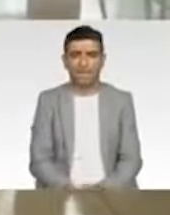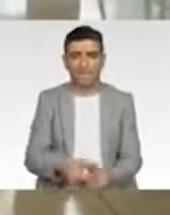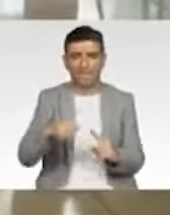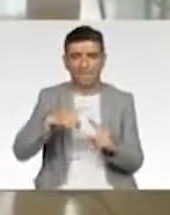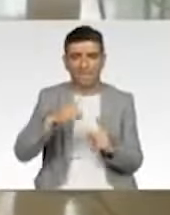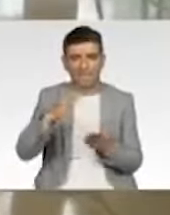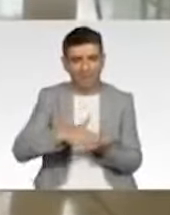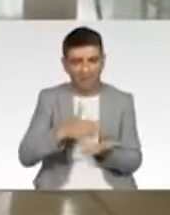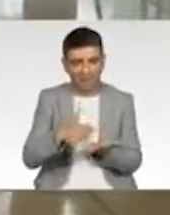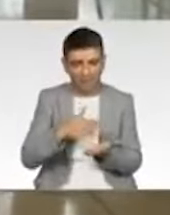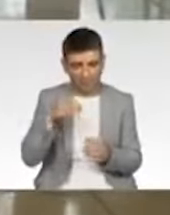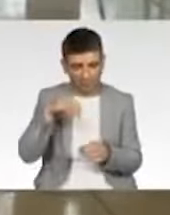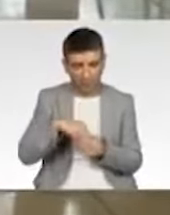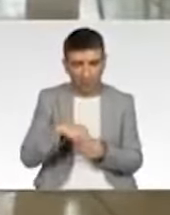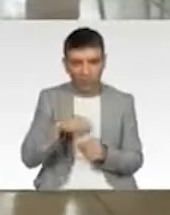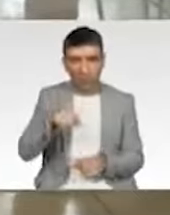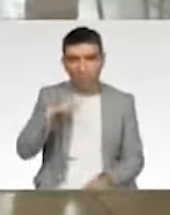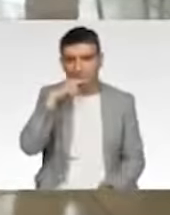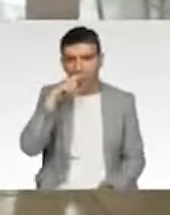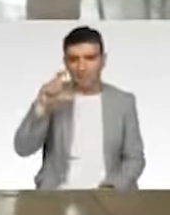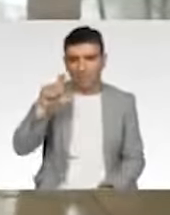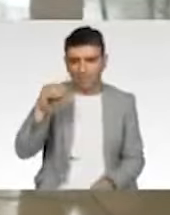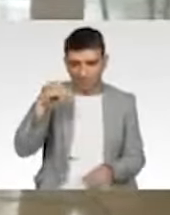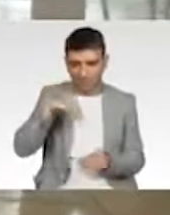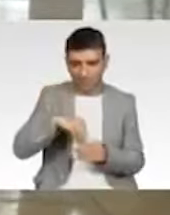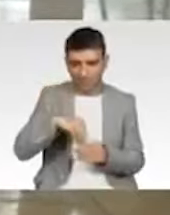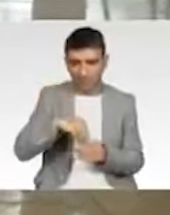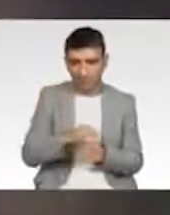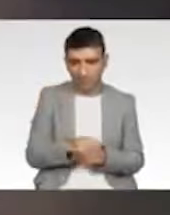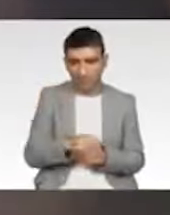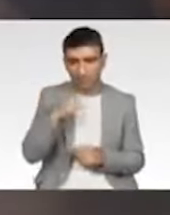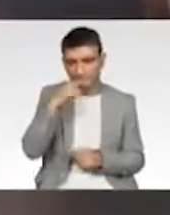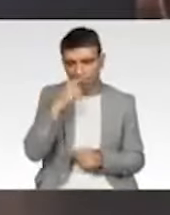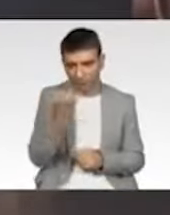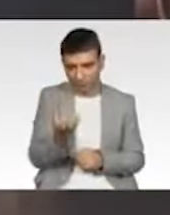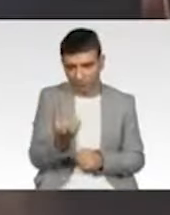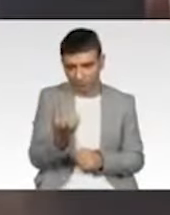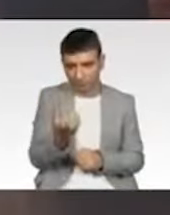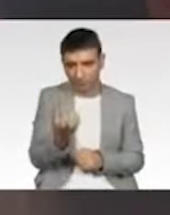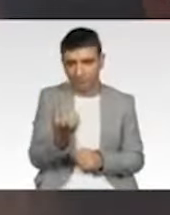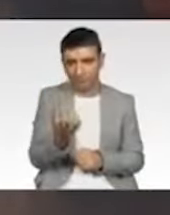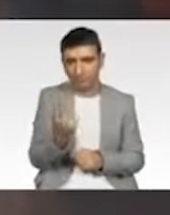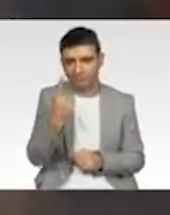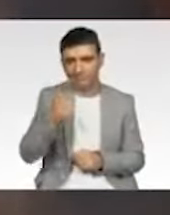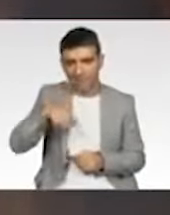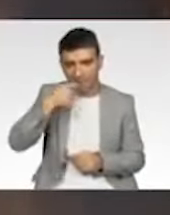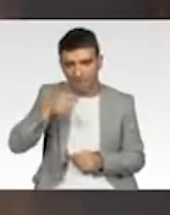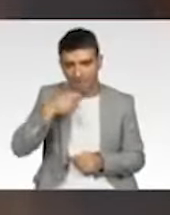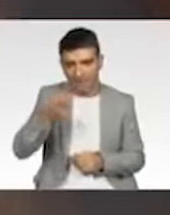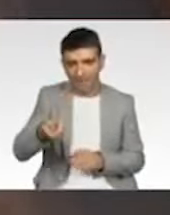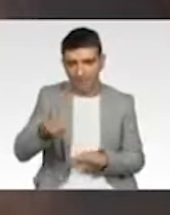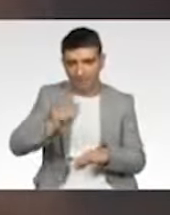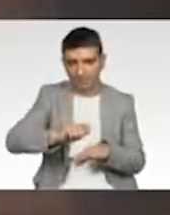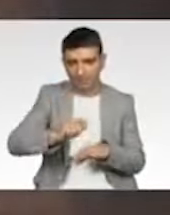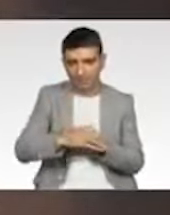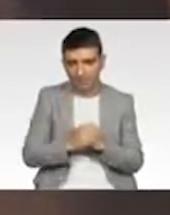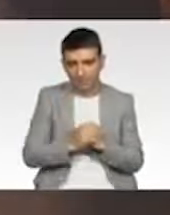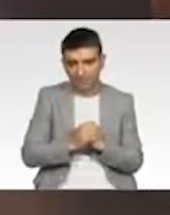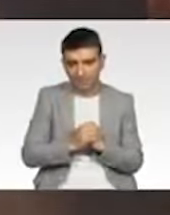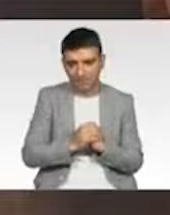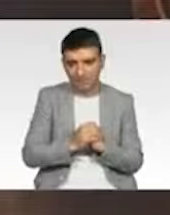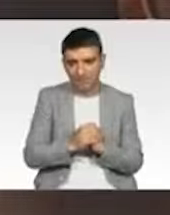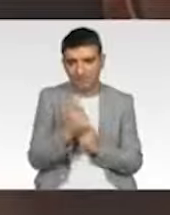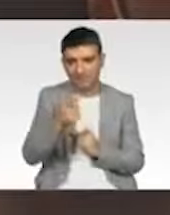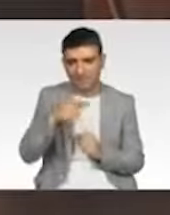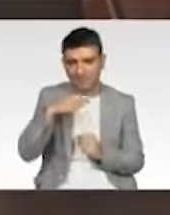Tereyağını koyduk. Şimdi salçalarını ilave ediyoruz. Domates salçasını koyuyoruz. Bir yemek kaşığı domates salçası,